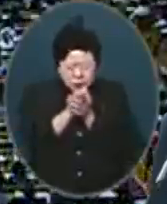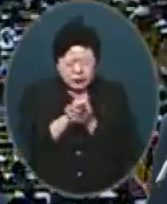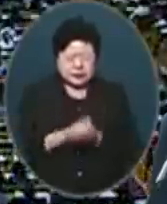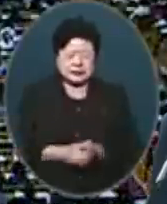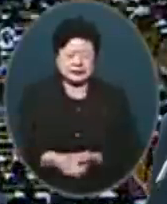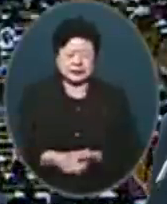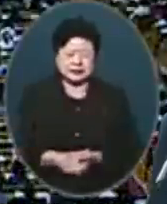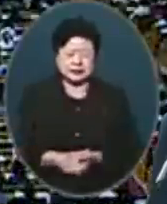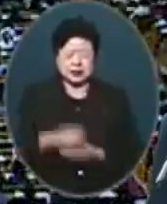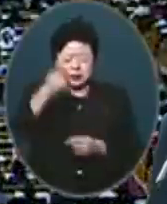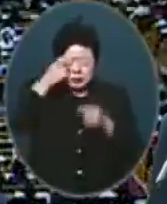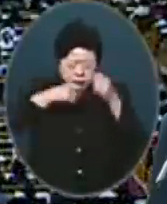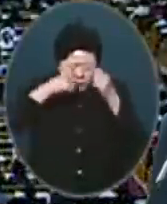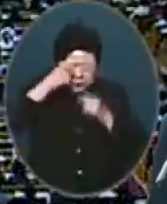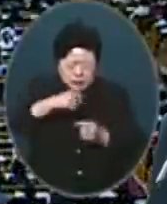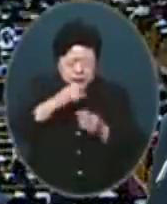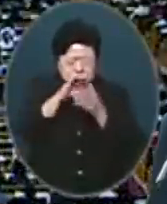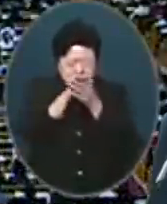눈물을